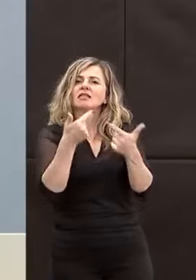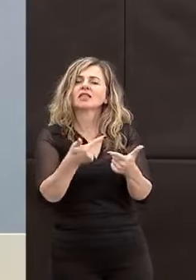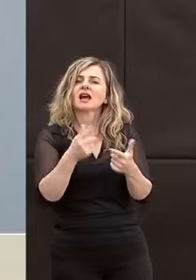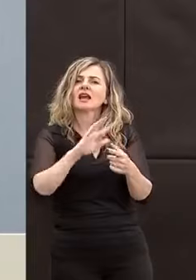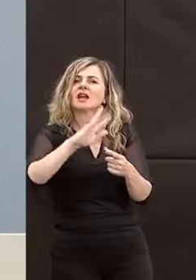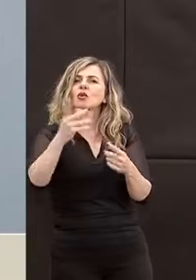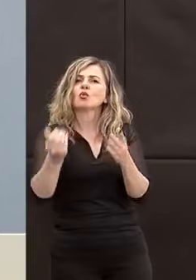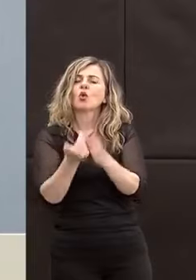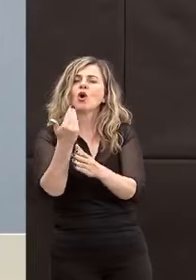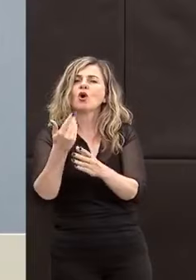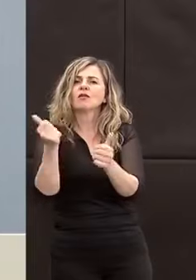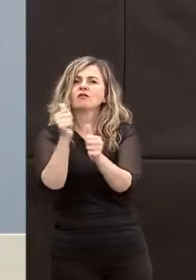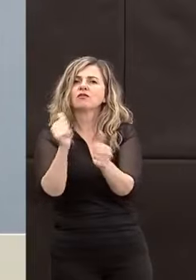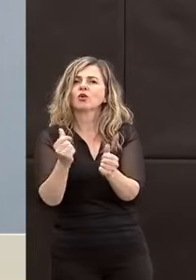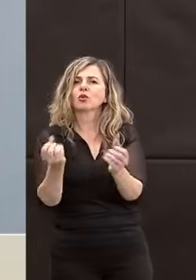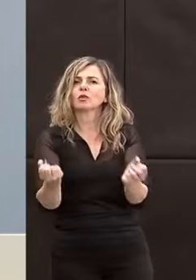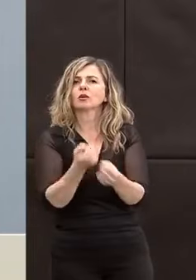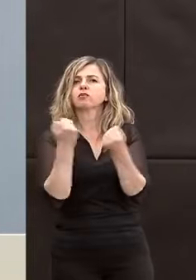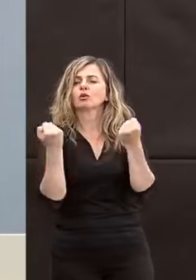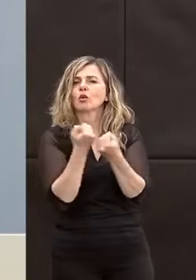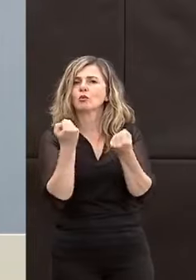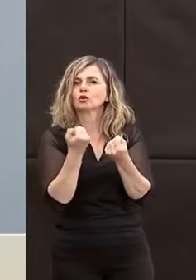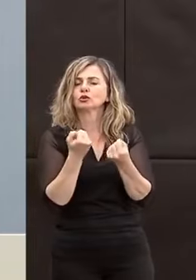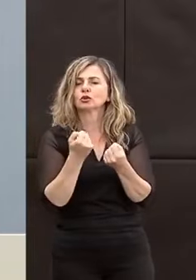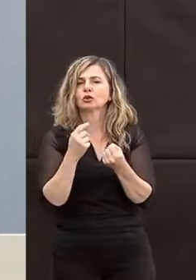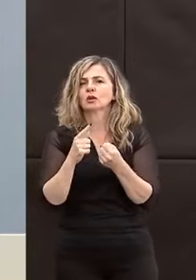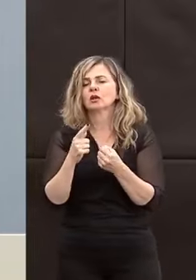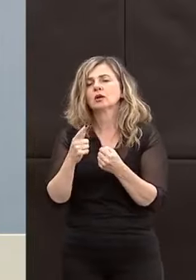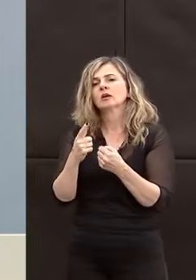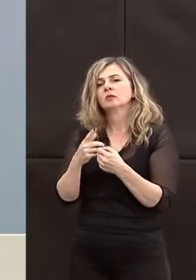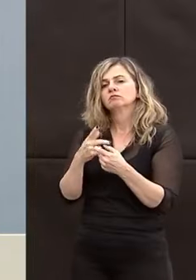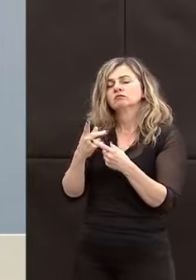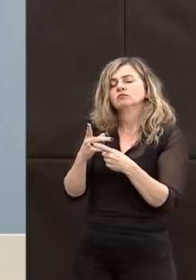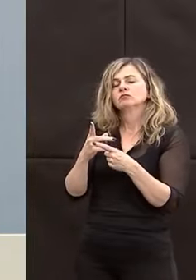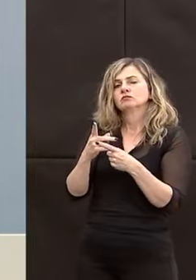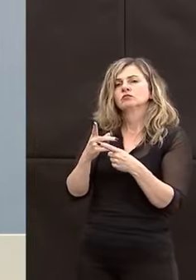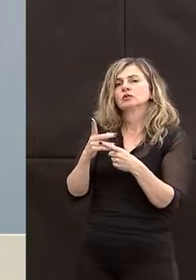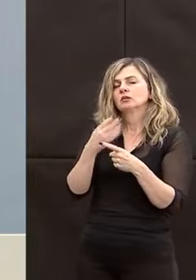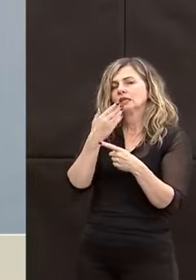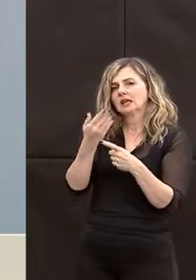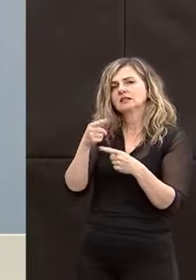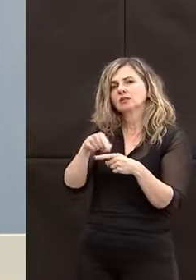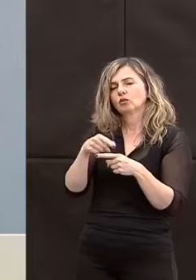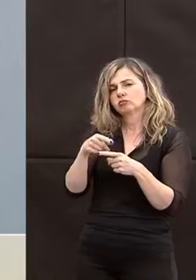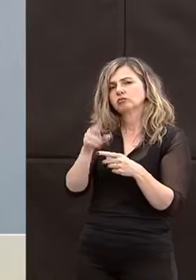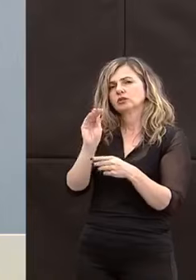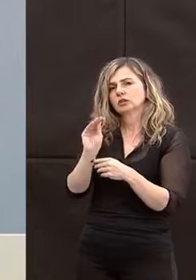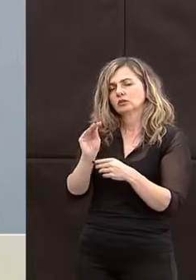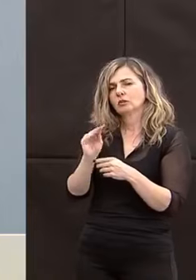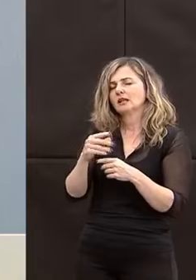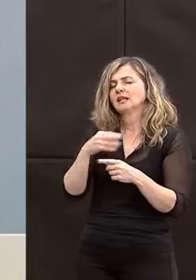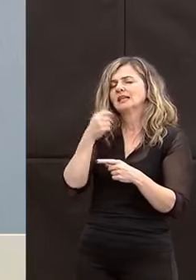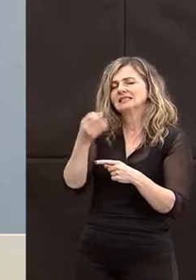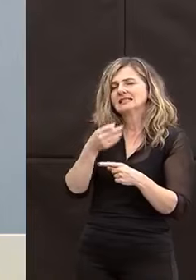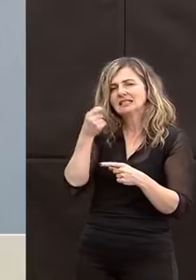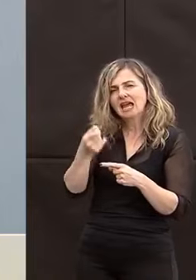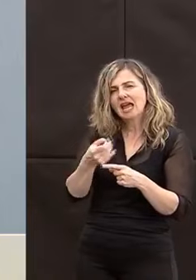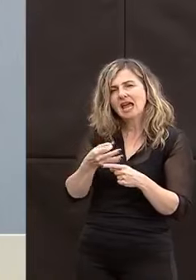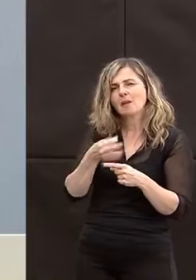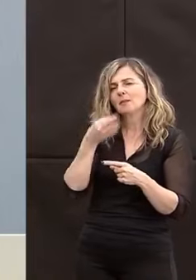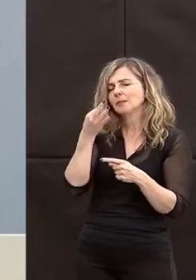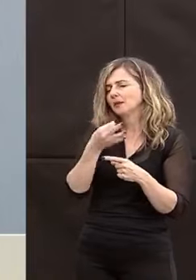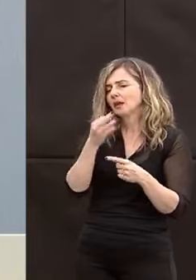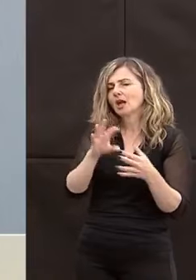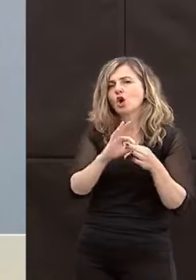promozione lo ringrazio per questa domanda è sempre in collaborazione con tutte le aziende